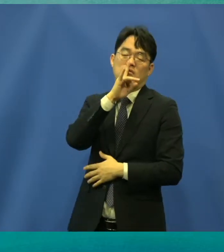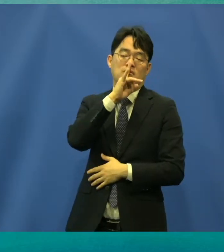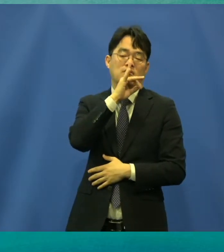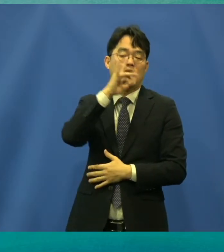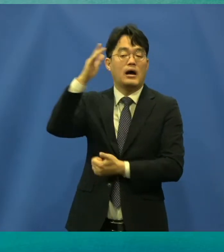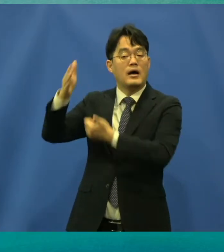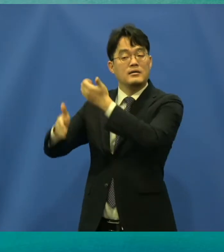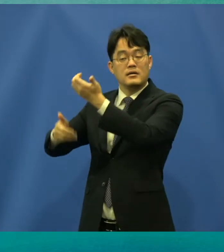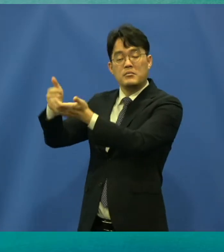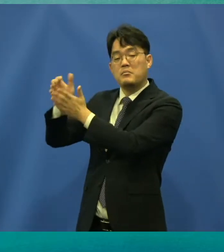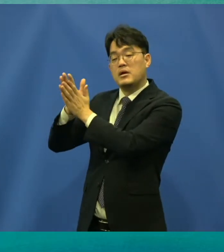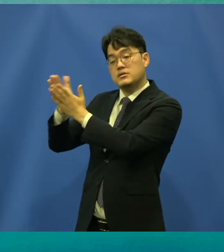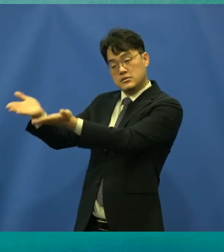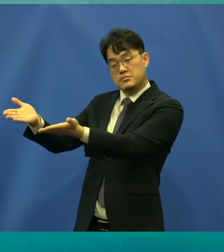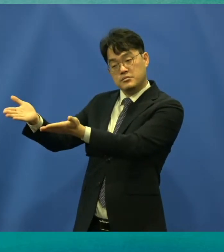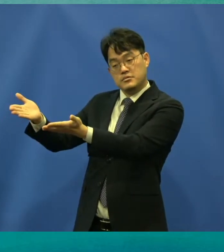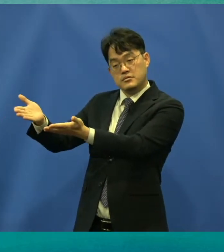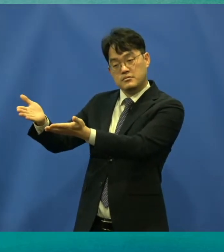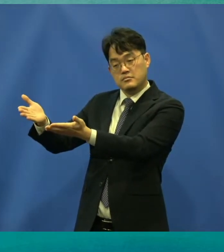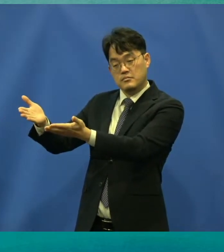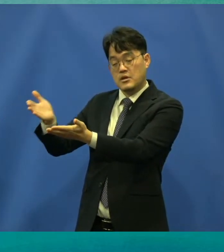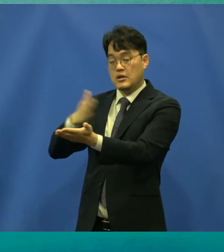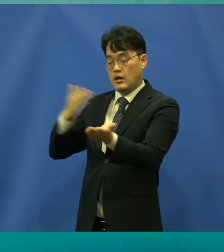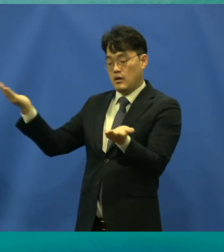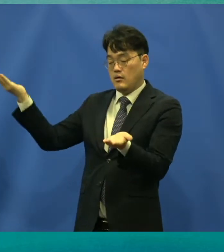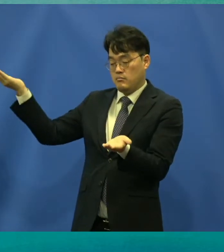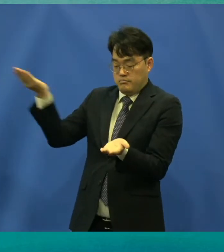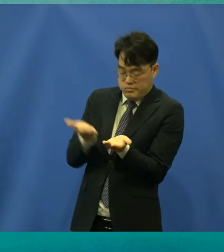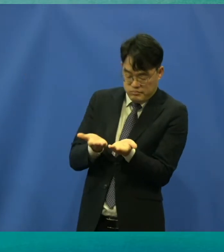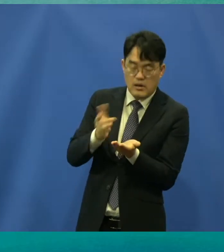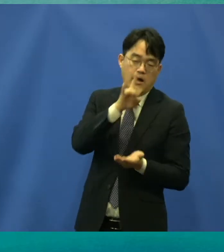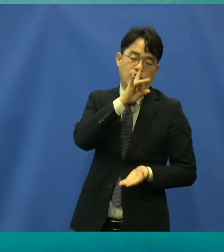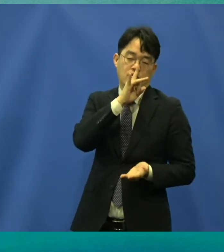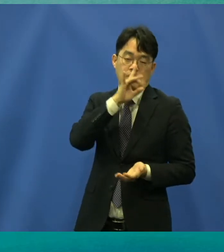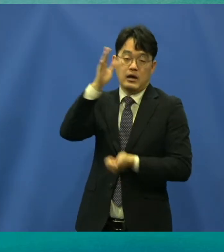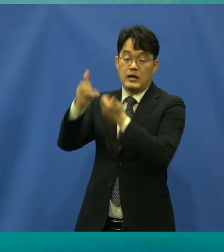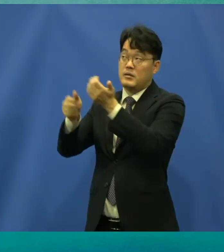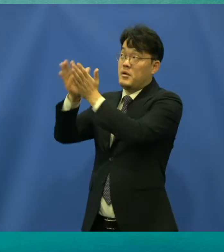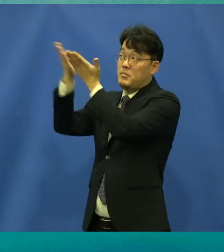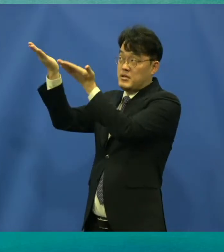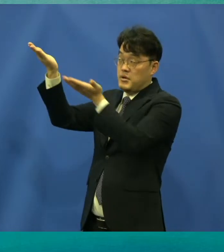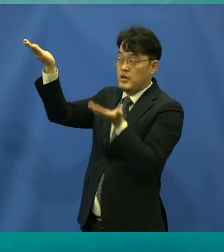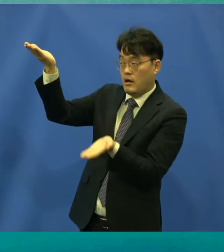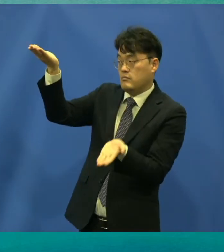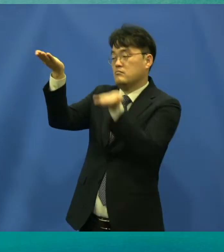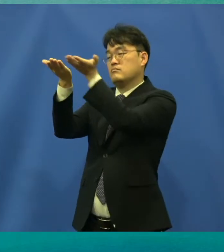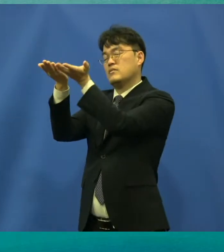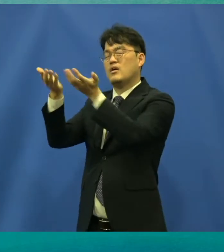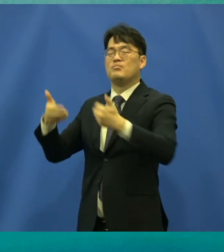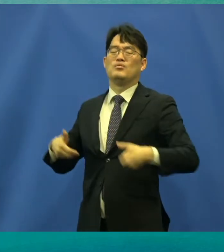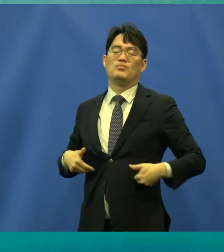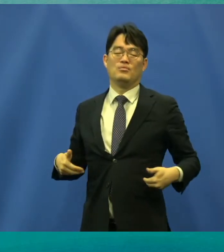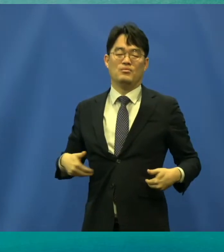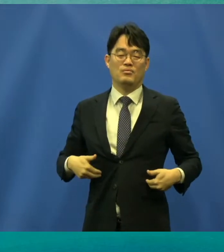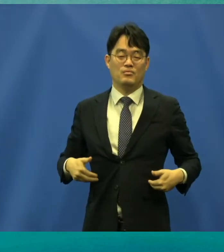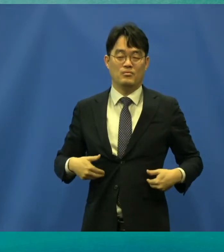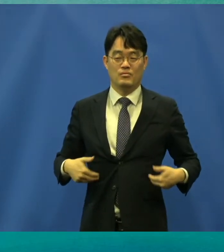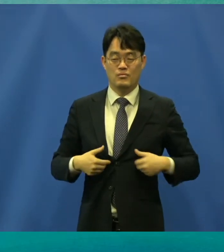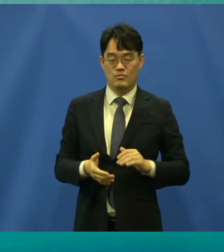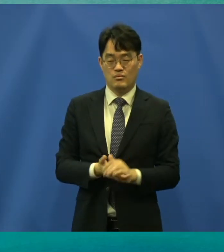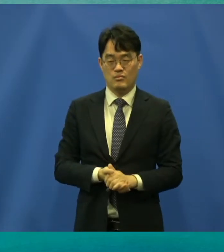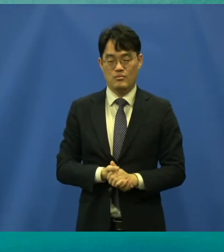말씀이 나에게 맞추도록 해서는 안 됩니다. 그래서 내가 성경을 읽는 것이 아니고 엄밀히 말하면 성경이 나를 읽도록 해야 합니다.